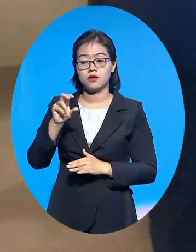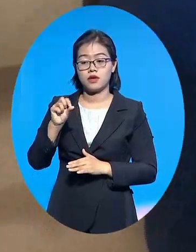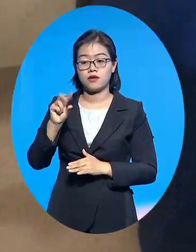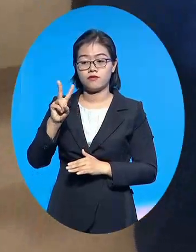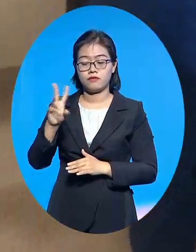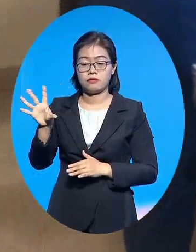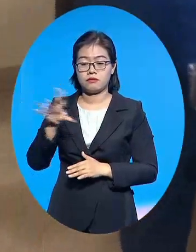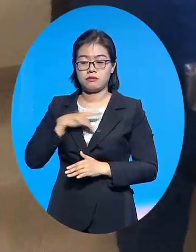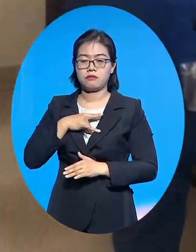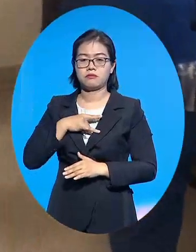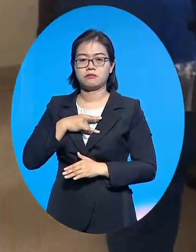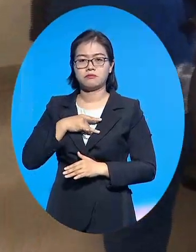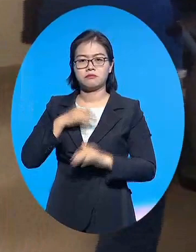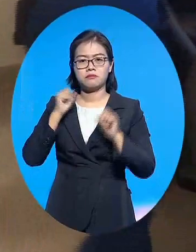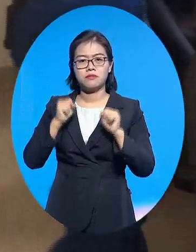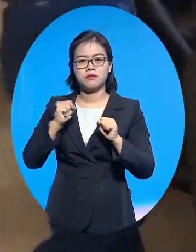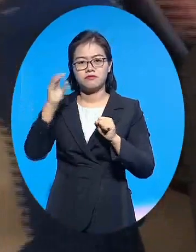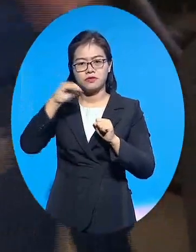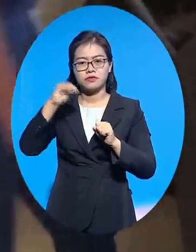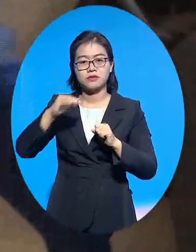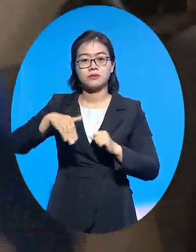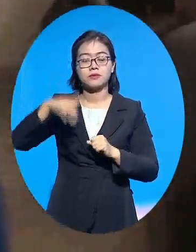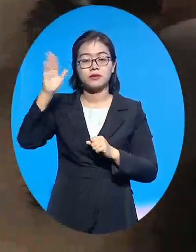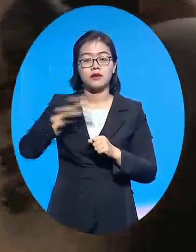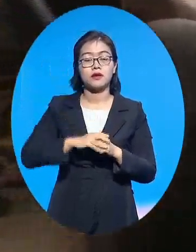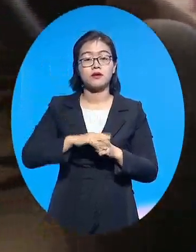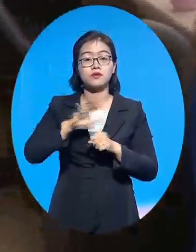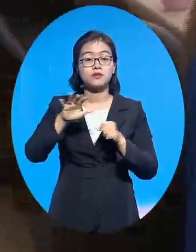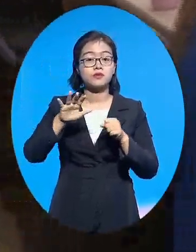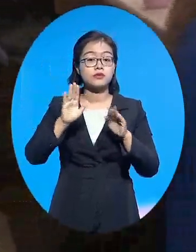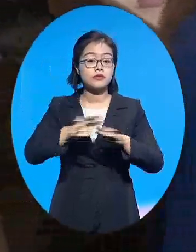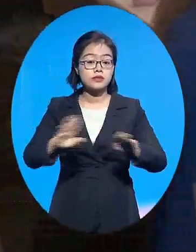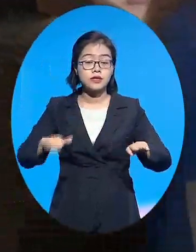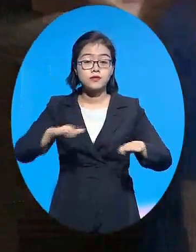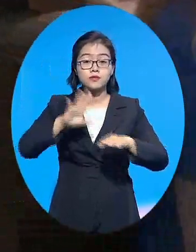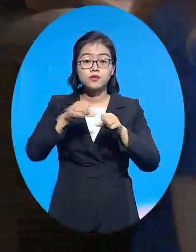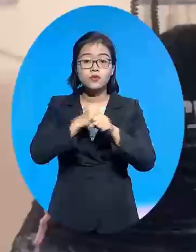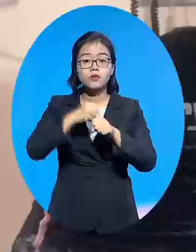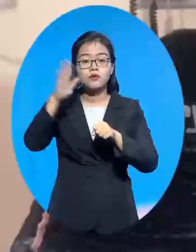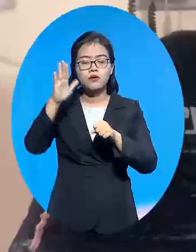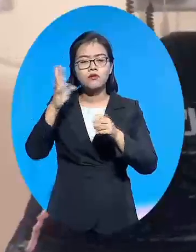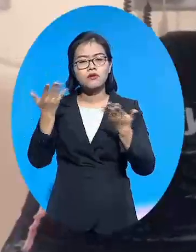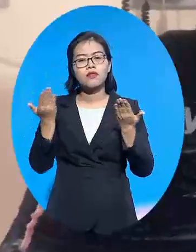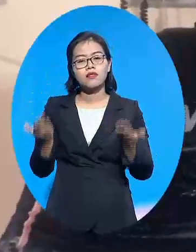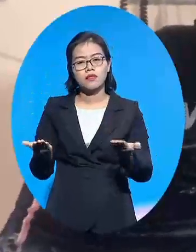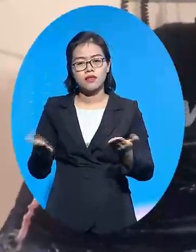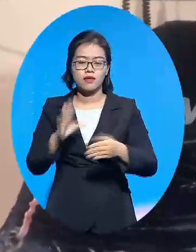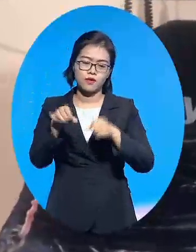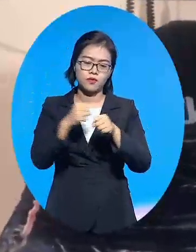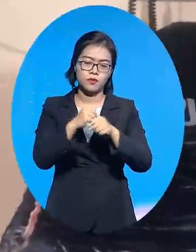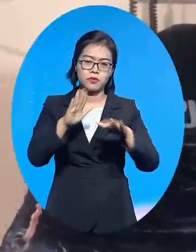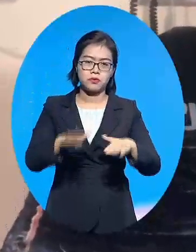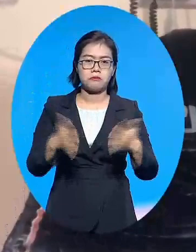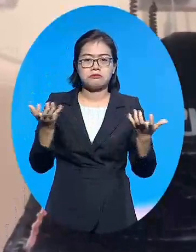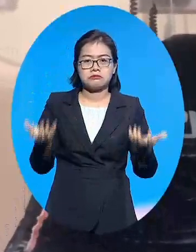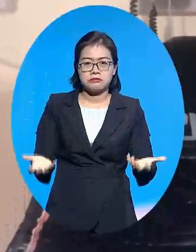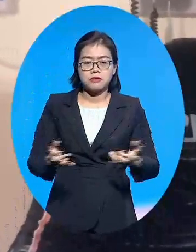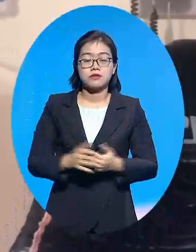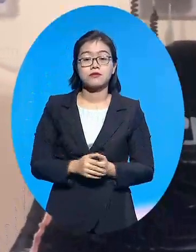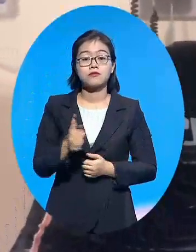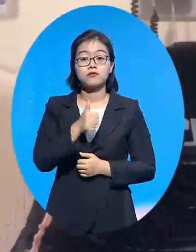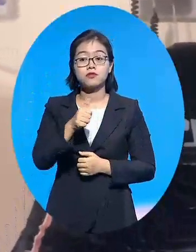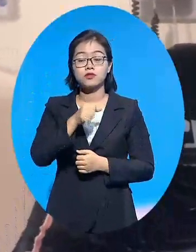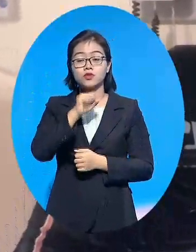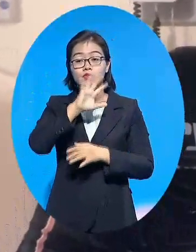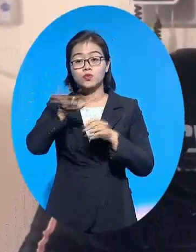trẻ lớn hơn thì có triệu chứng nhẹ hơn giống như cảm cúm ngoài ra những người trên 65 tuổi và người có hệ miễn dịch suy yếu